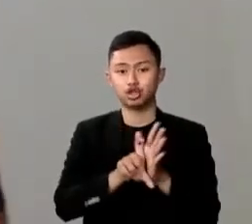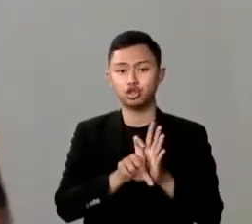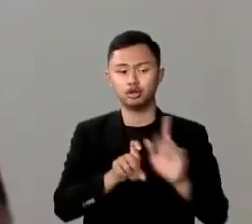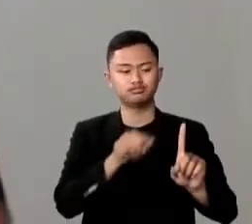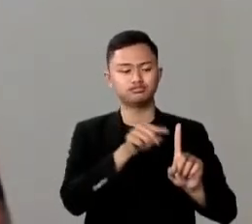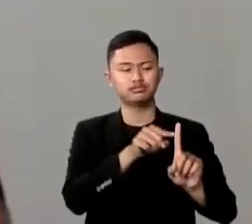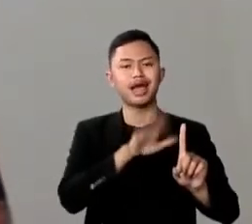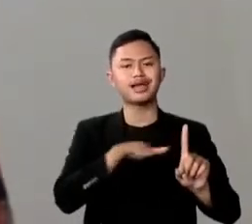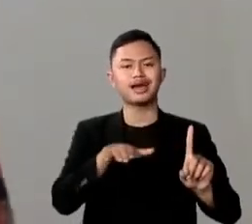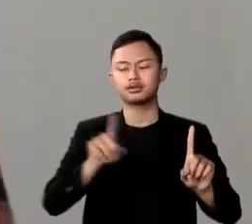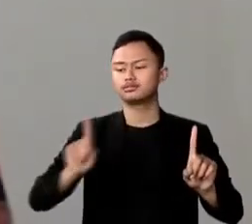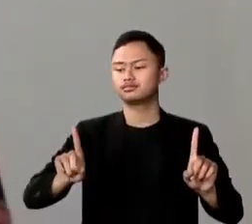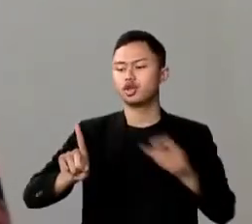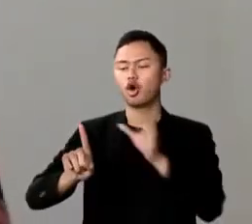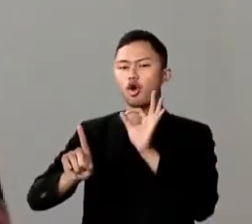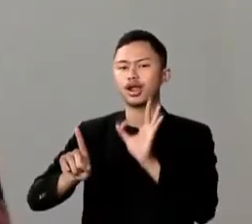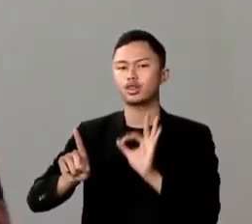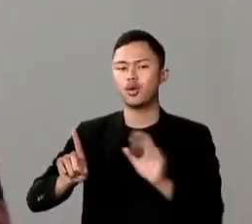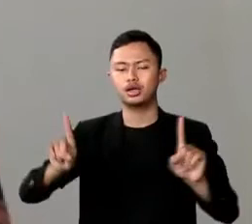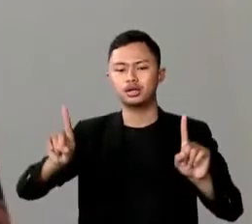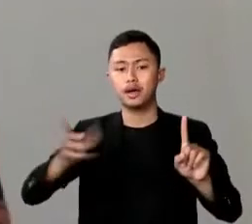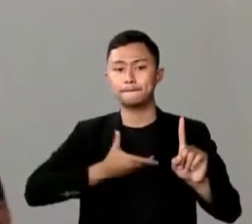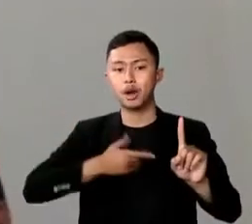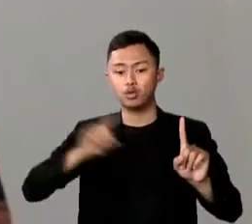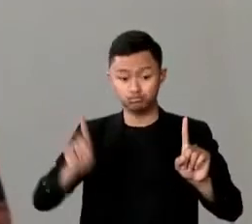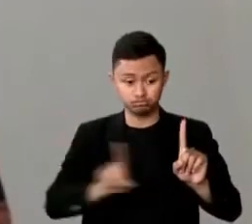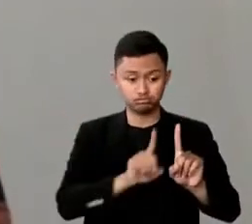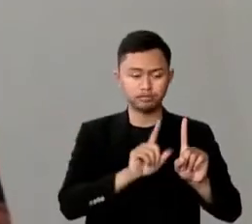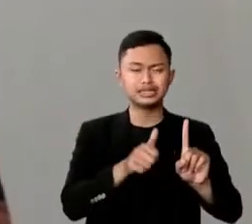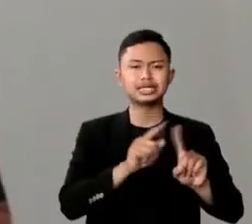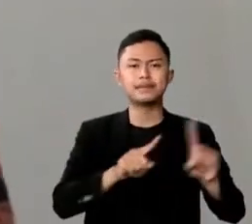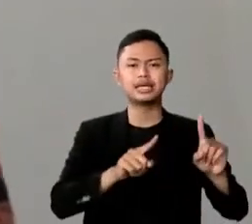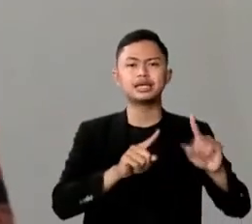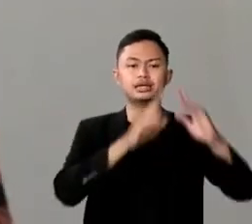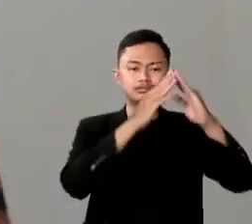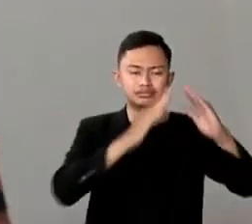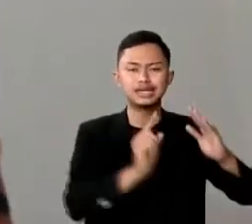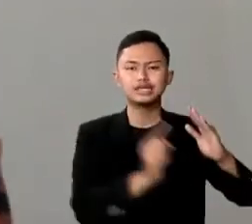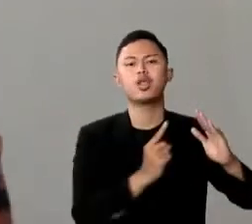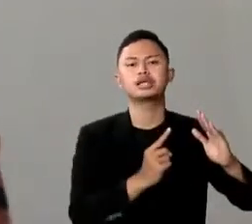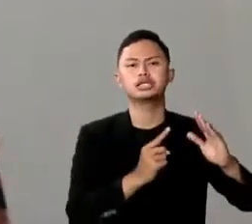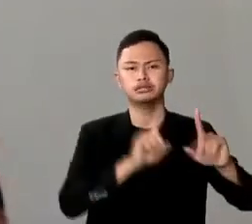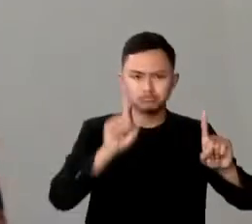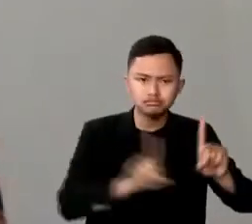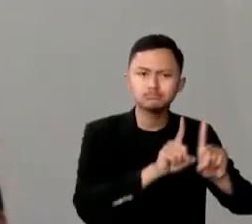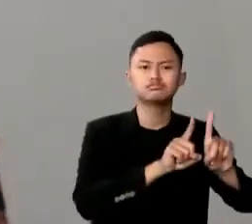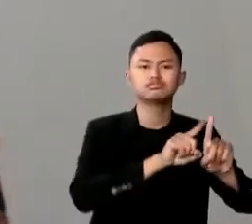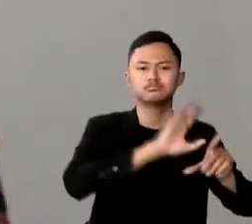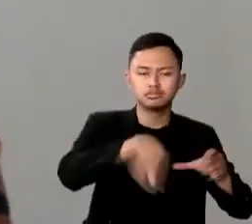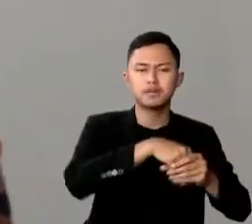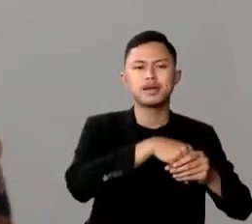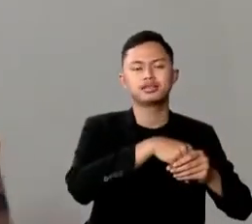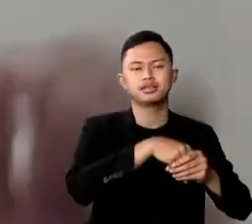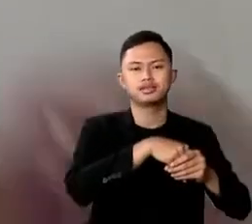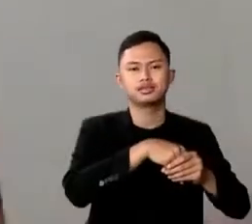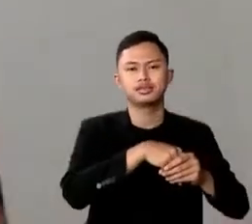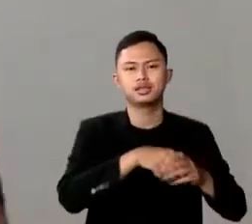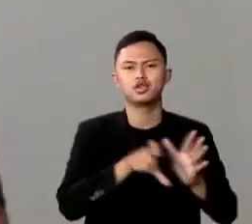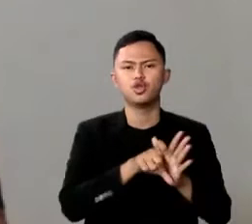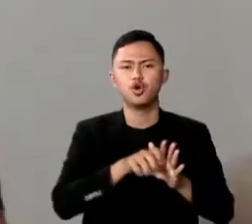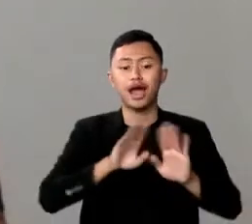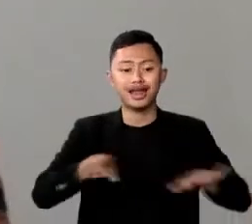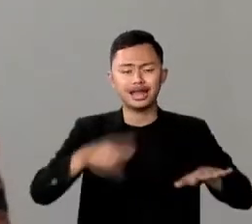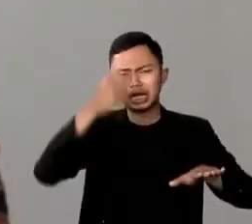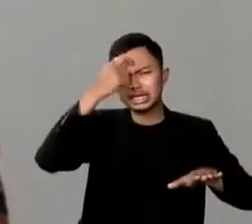berada di dalam dan itu kan sulit dibayangkan betapa beratnya untuk si anak dan dioxy orang tua kalau sampai